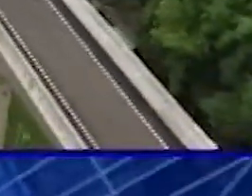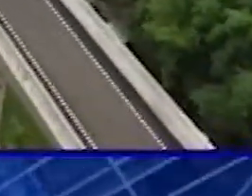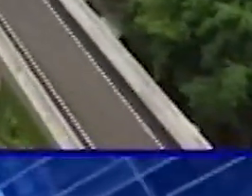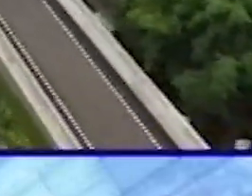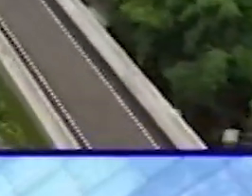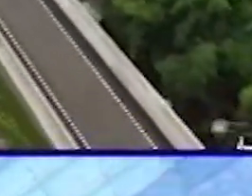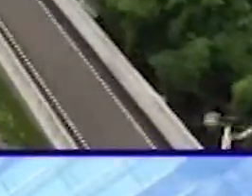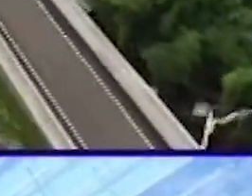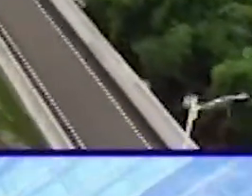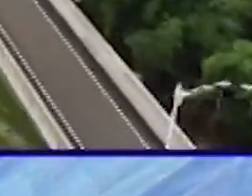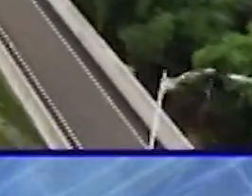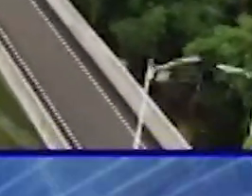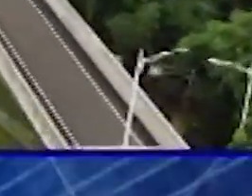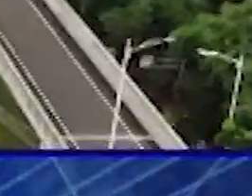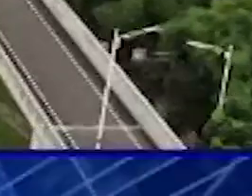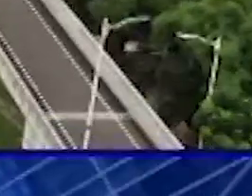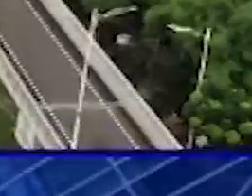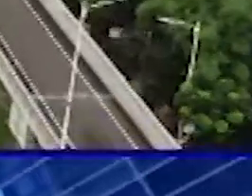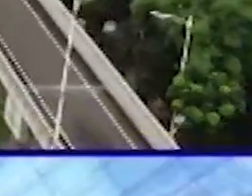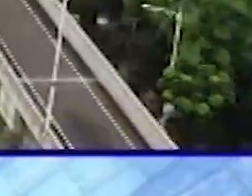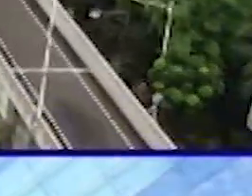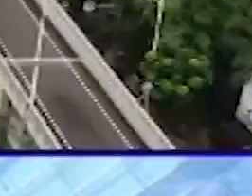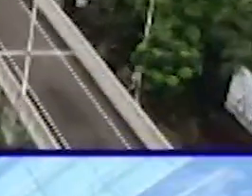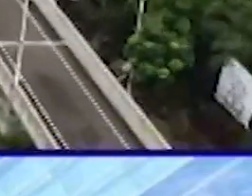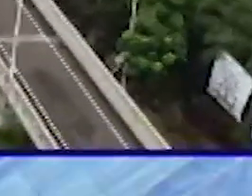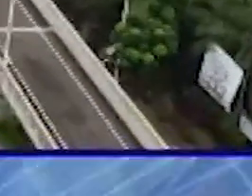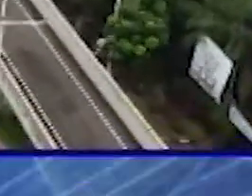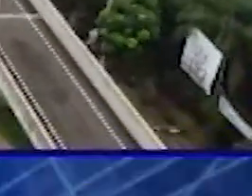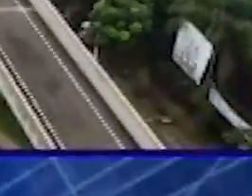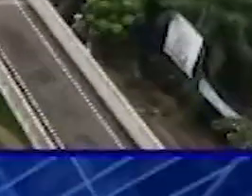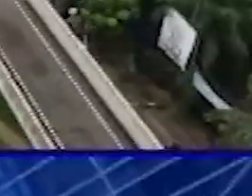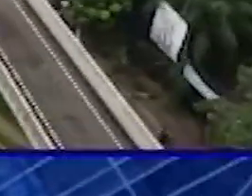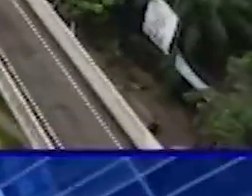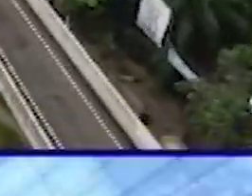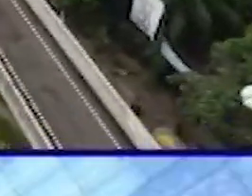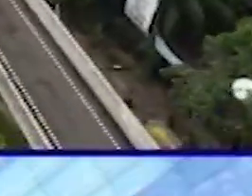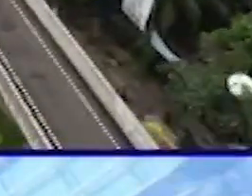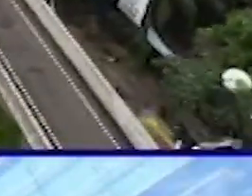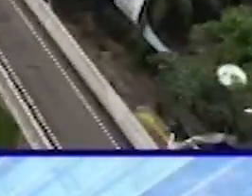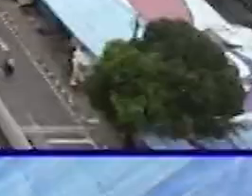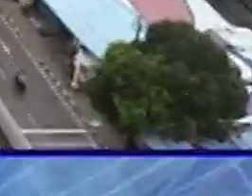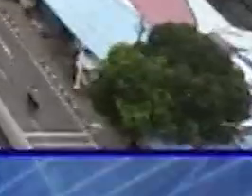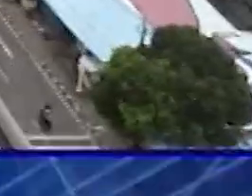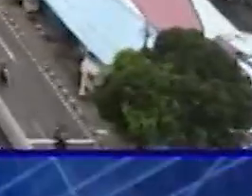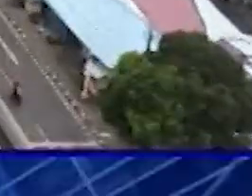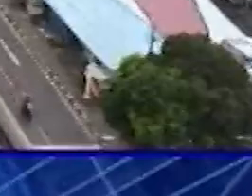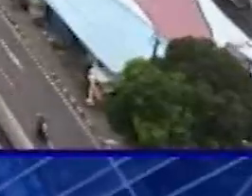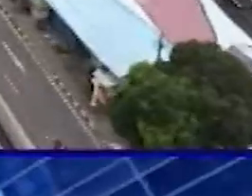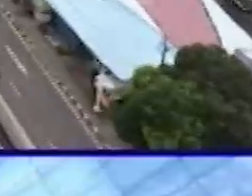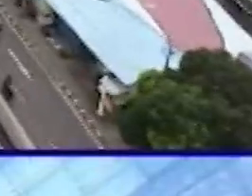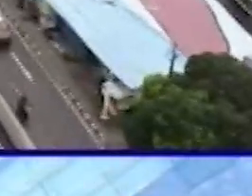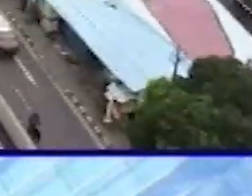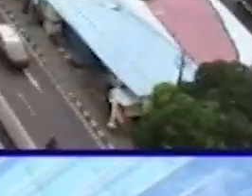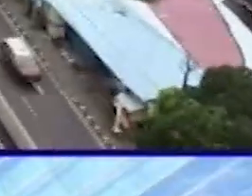sosialisasi dan juga papan informasi berkaitan dengan operasional ataupun sudah dapat digunakannya layang nontol ini oleh